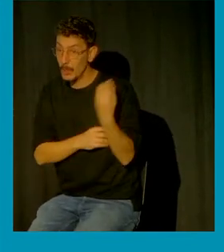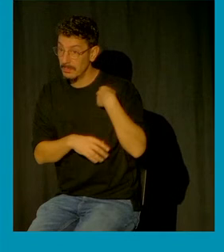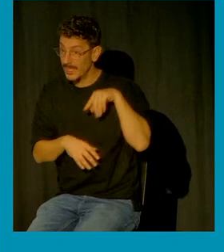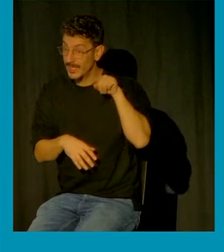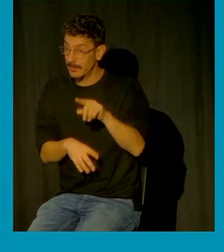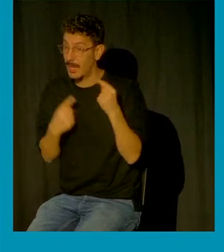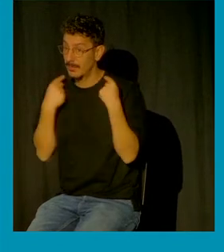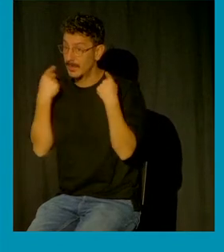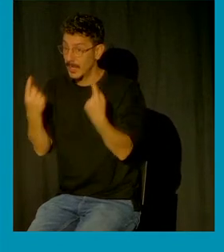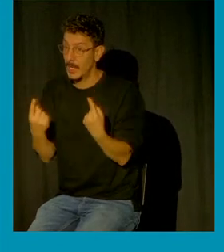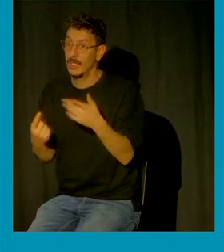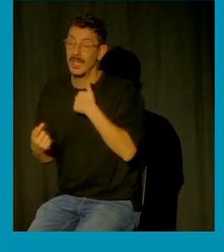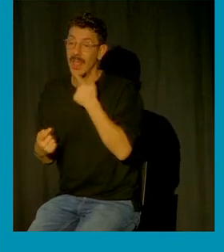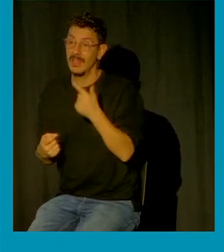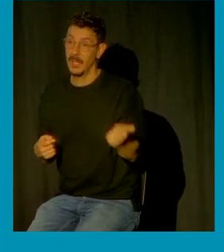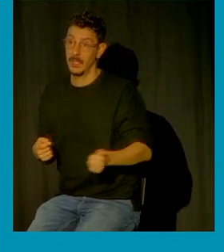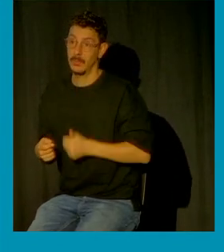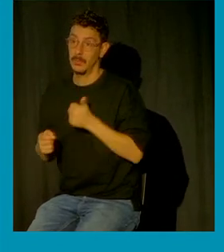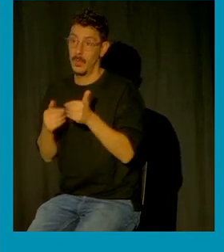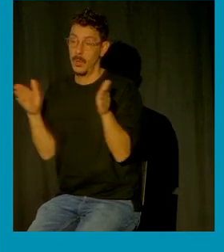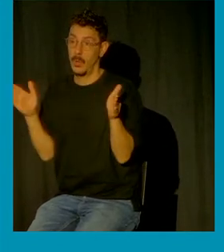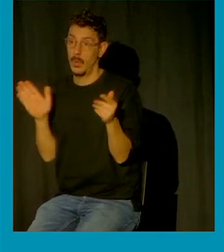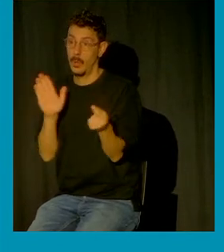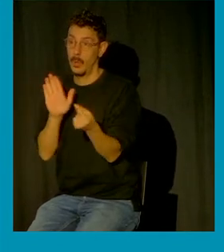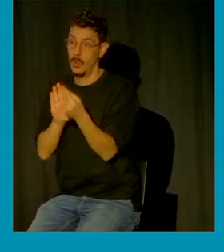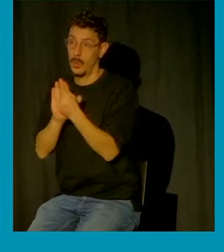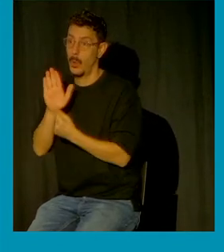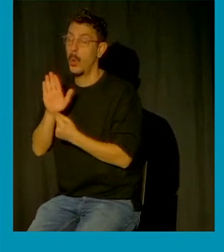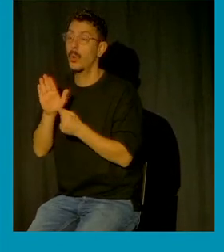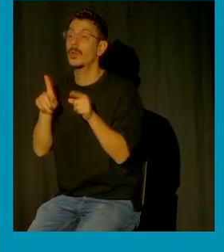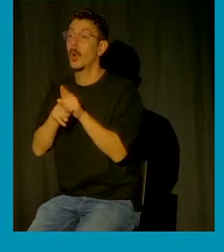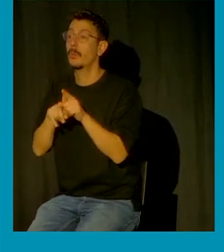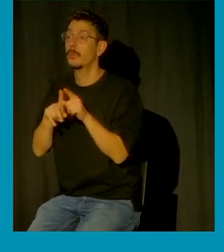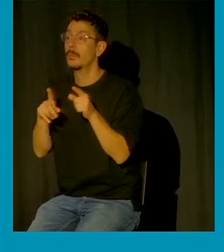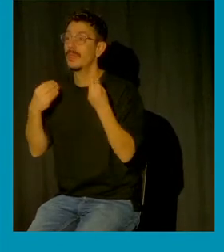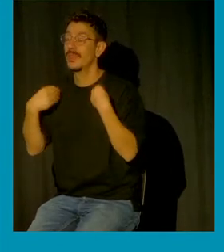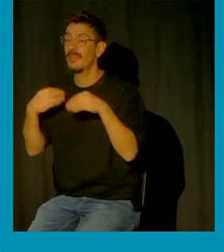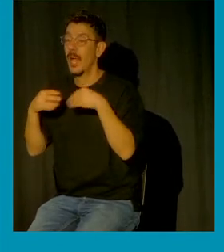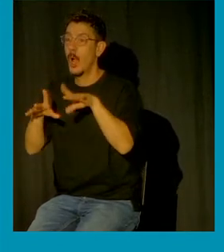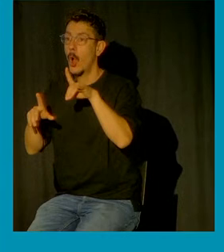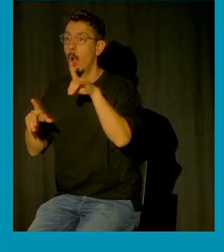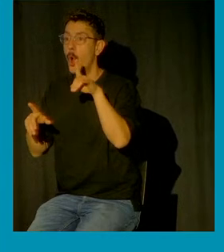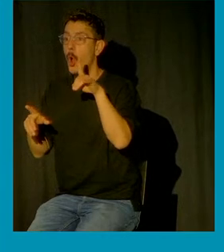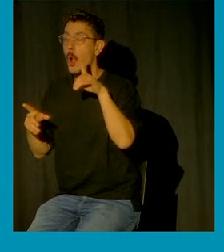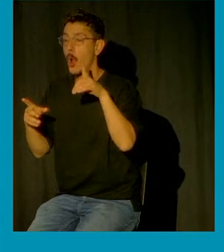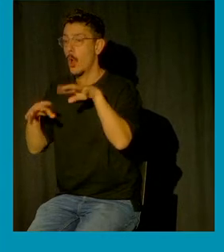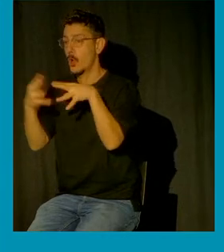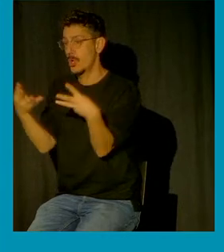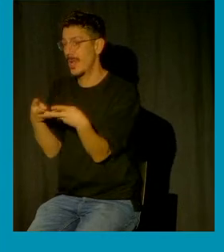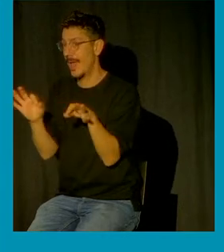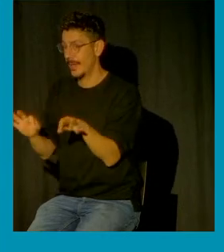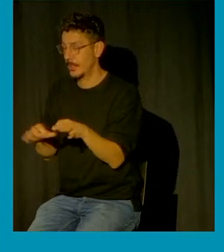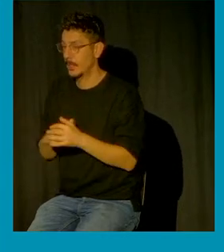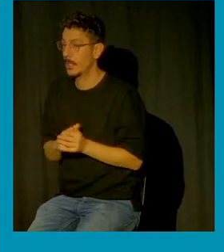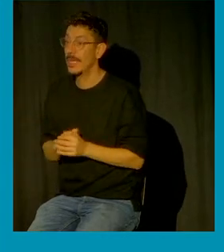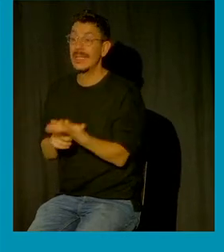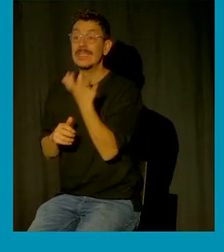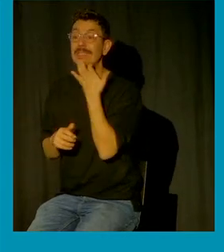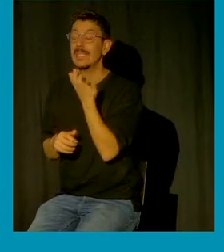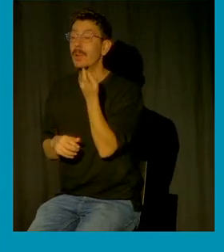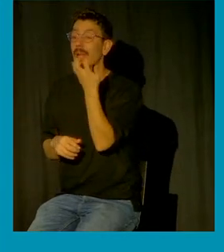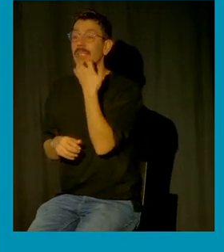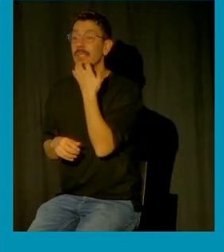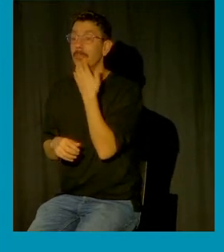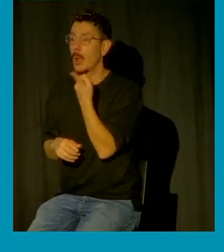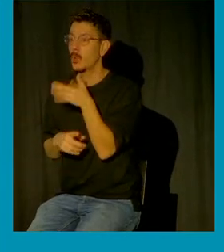de el que s'ha vingut anomenant violació online és a dir que quan hi ha una intimidació o